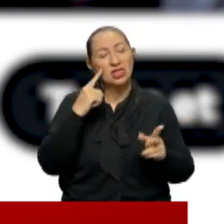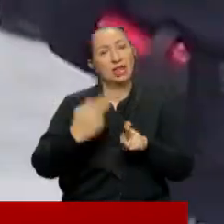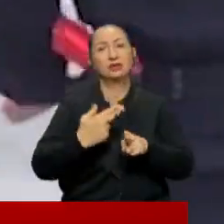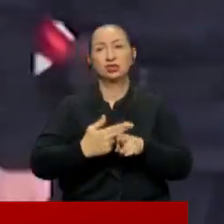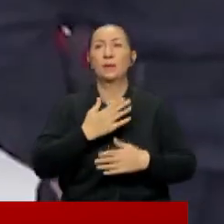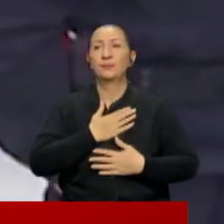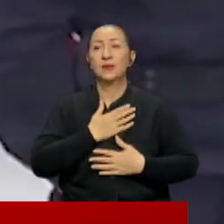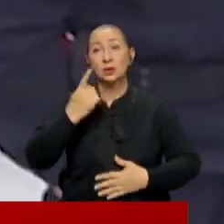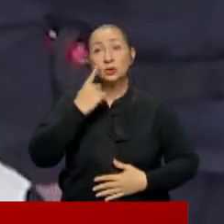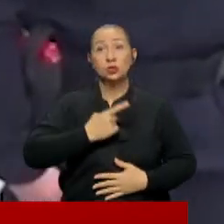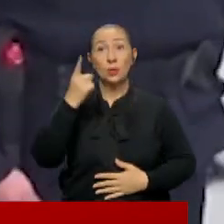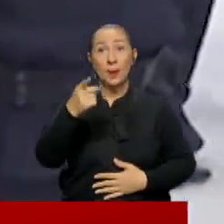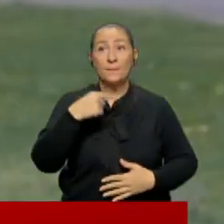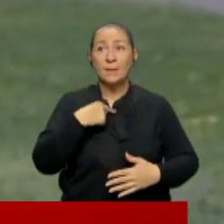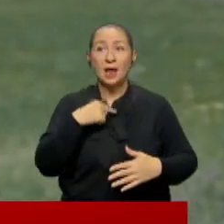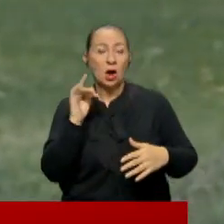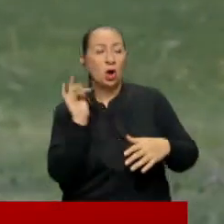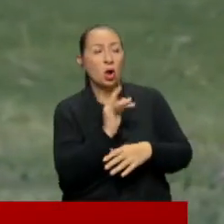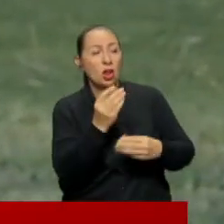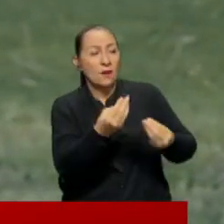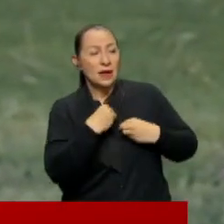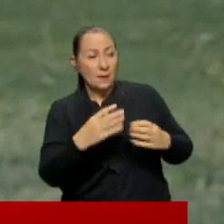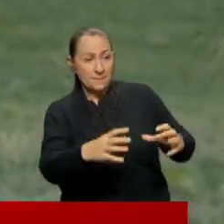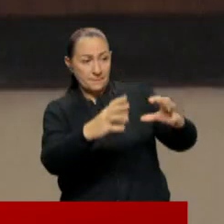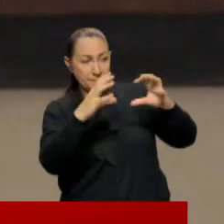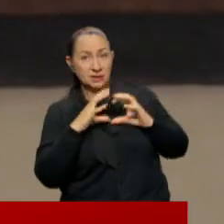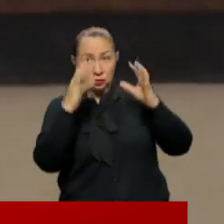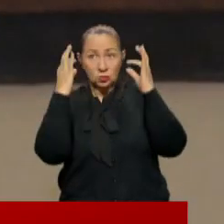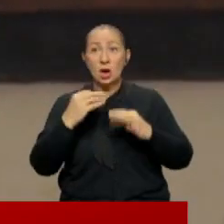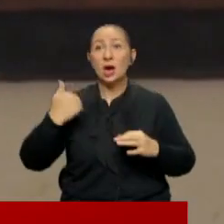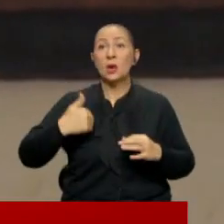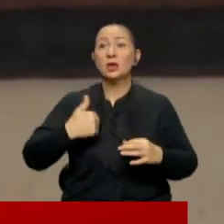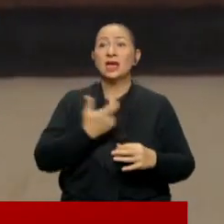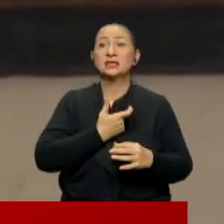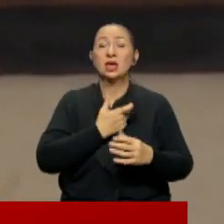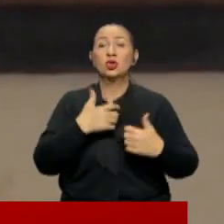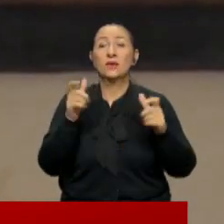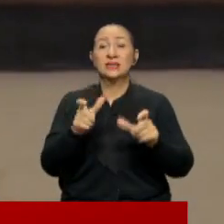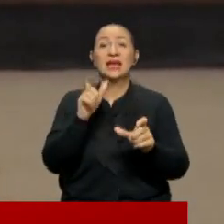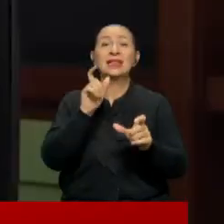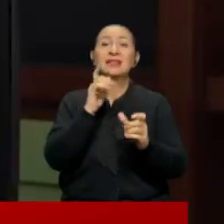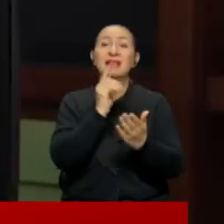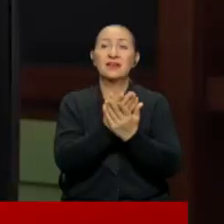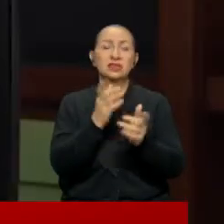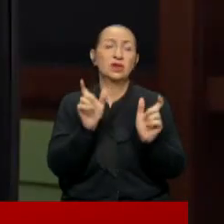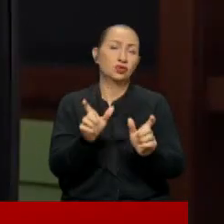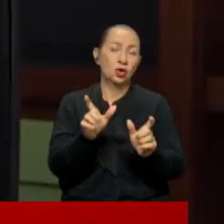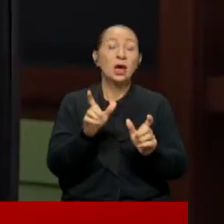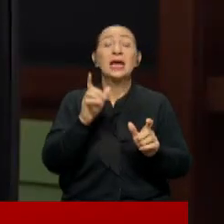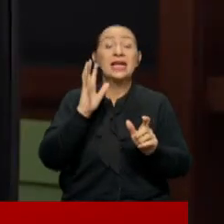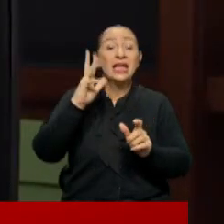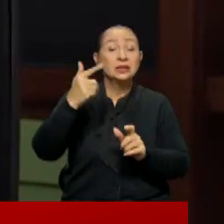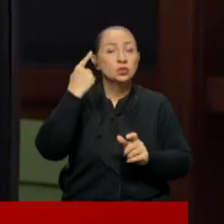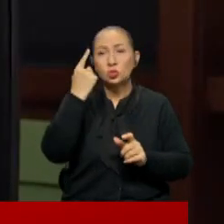deneyeceğim cumhurbaşkanının bana gol pas verdi dediği başörtüsüne kamuda yasal güvence teklifini savundu Kılıçdaroğlu siyasi